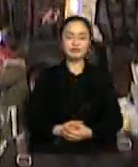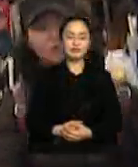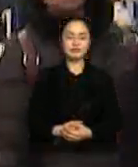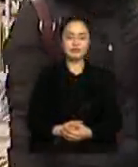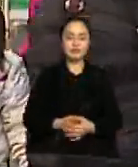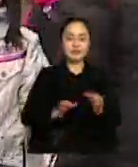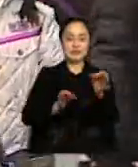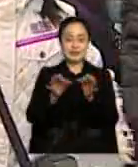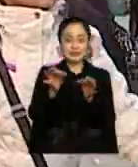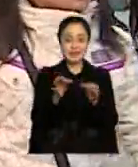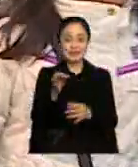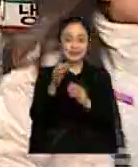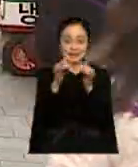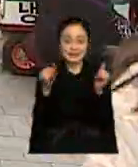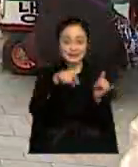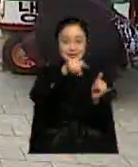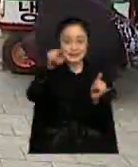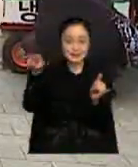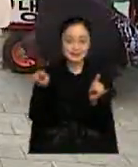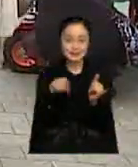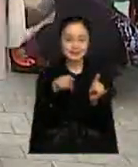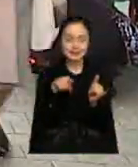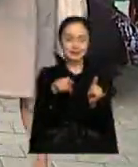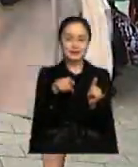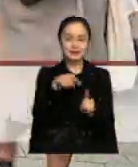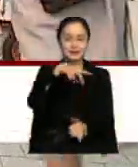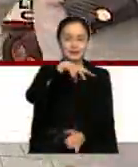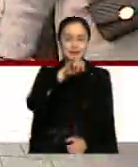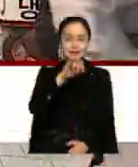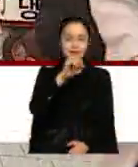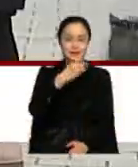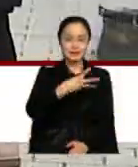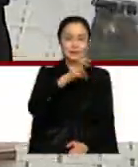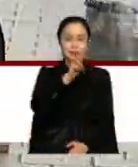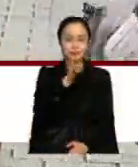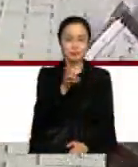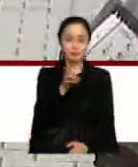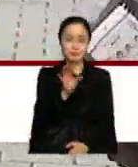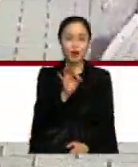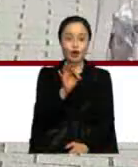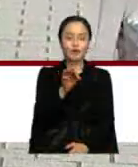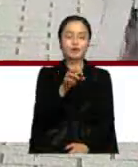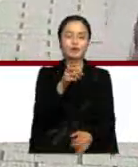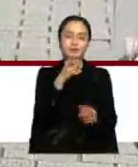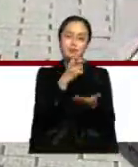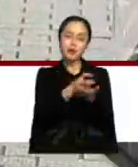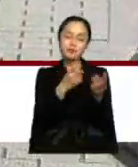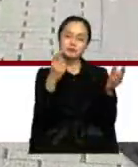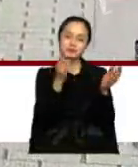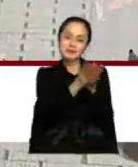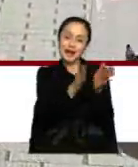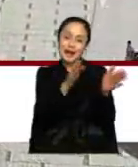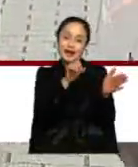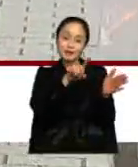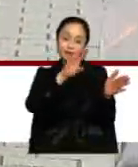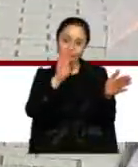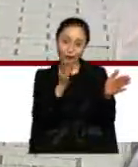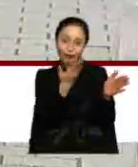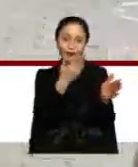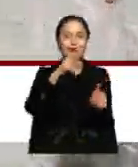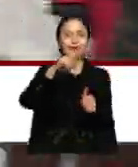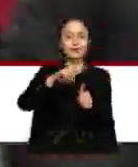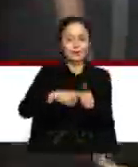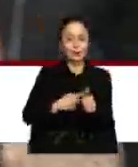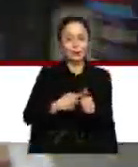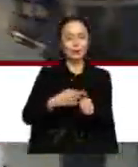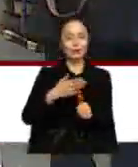노점 상인들은 노점 실명제 시행 이후 시장 상인들과의 마찰이 사라졌고 합법적으로 장사를 하면서 떳떳하게 상인 대우를